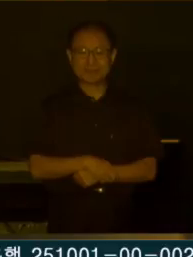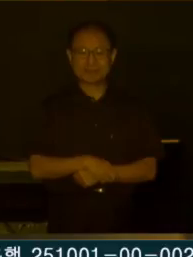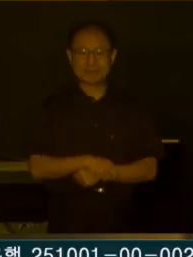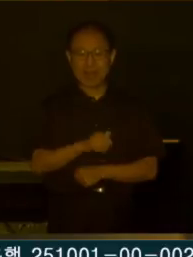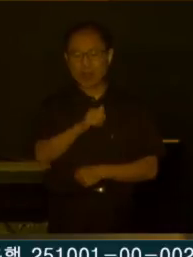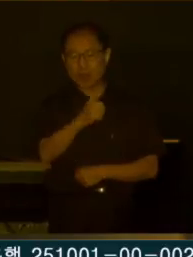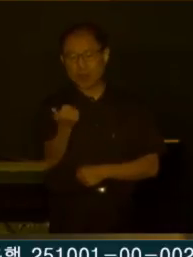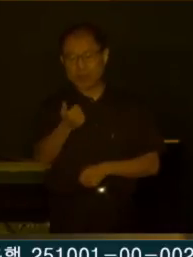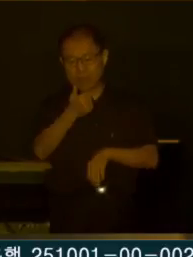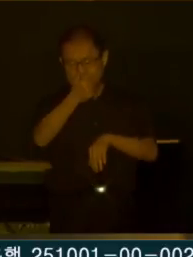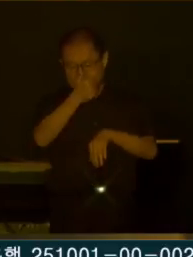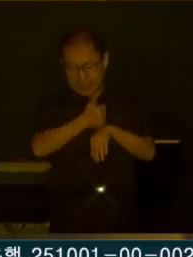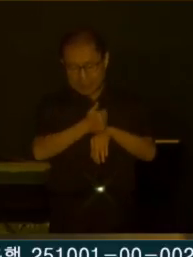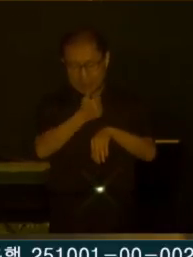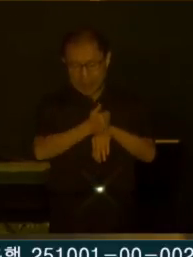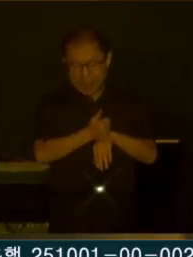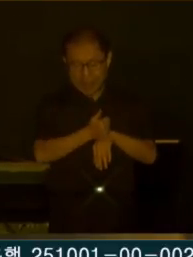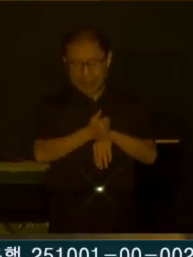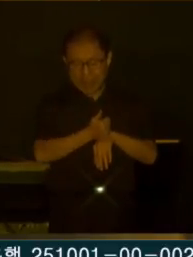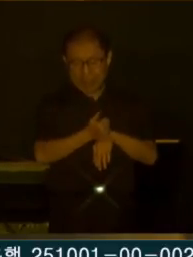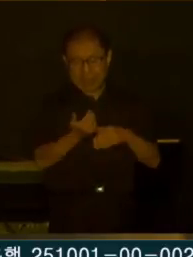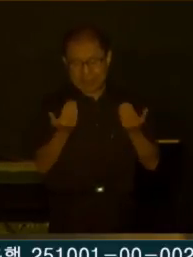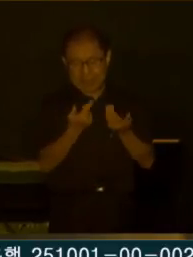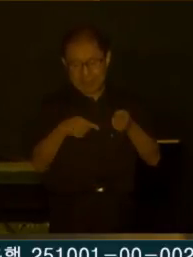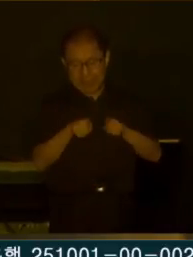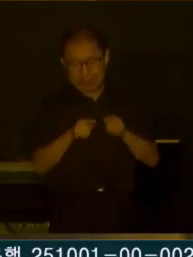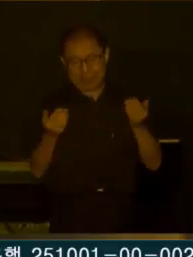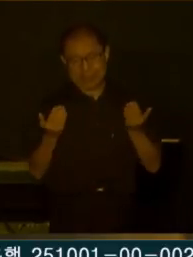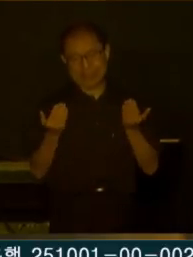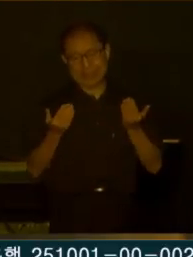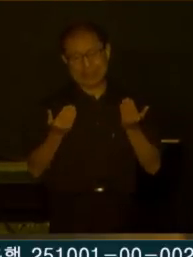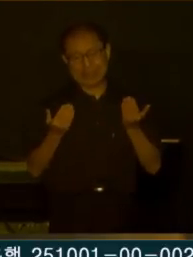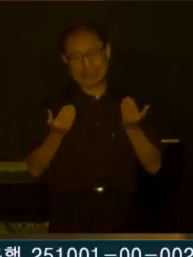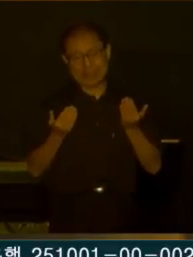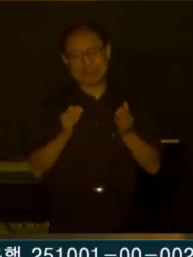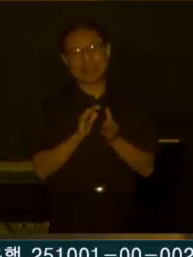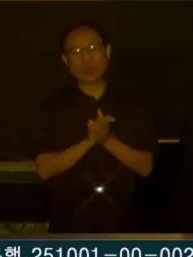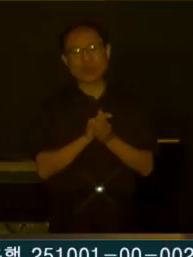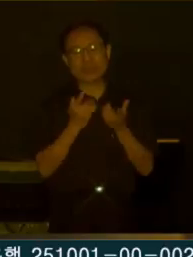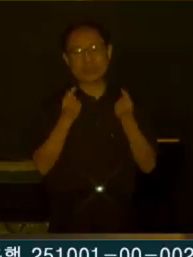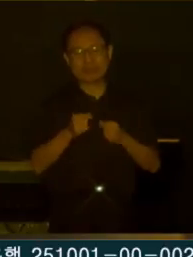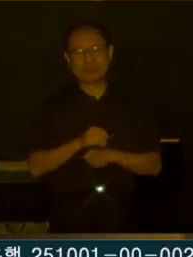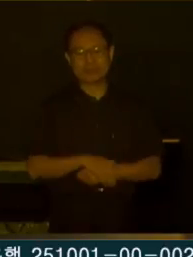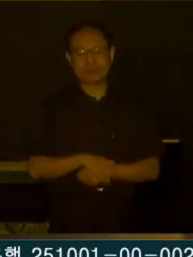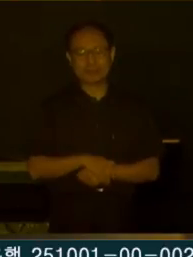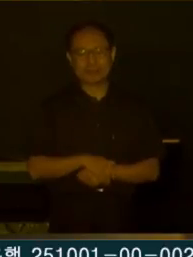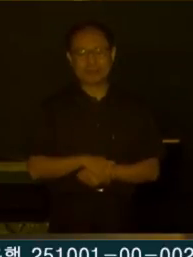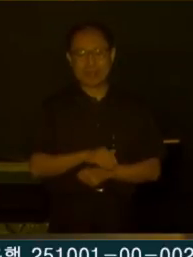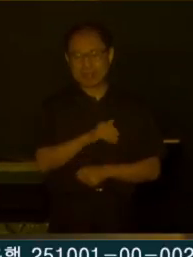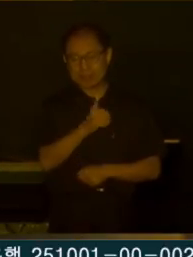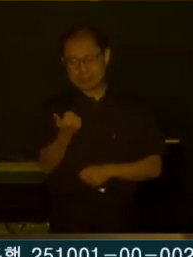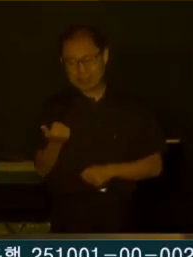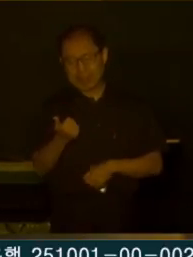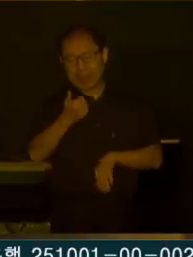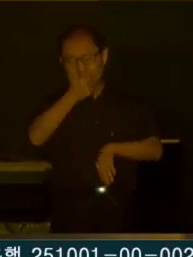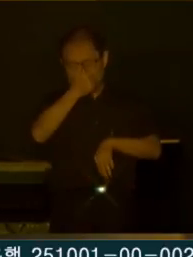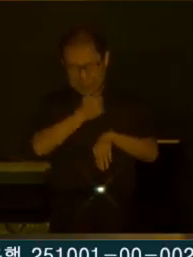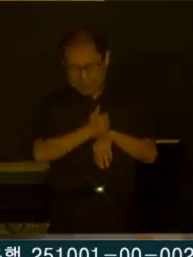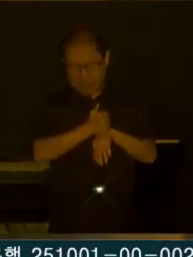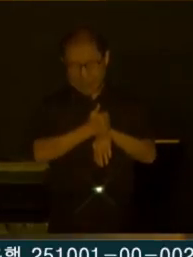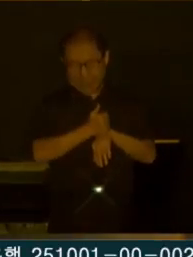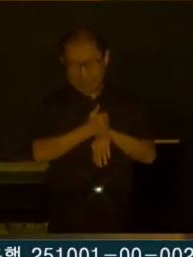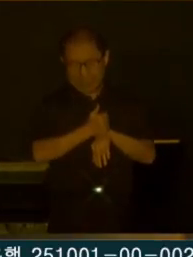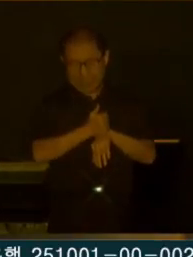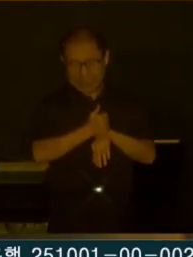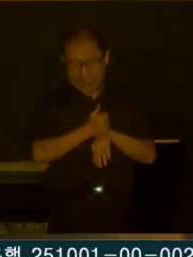고인의 마지막 공무 수행을 함께한 동지였습니다. 고인이 마지막으로